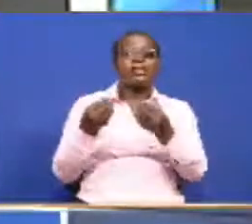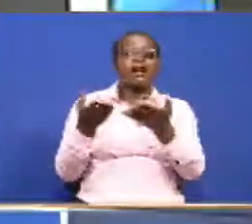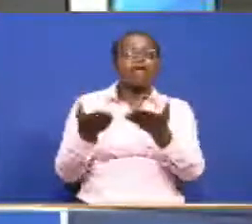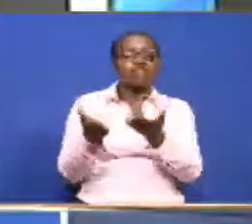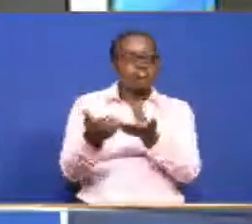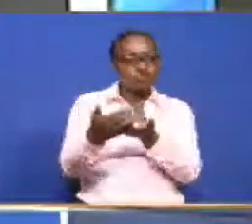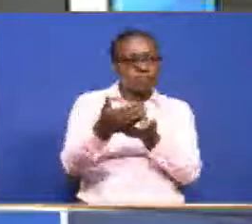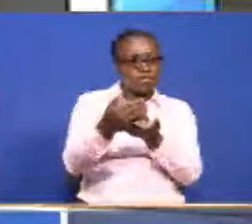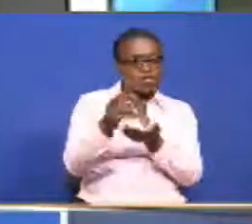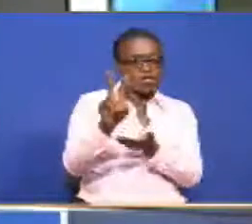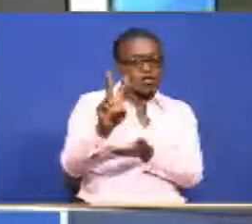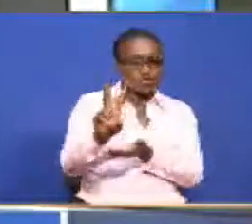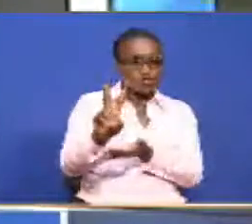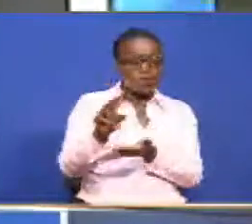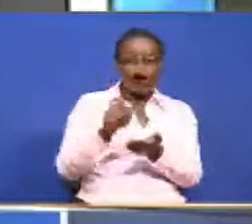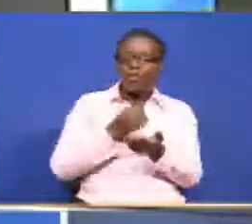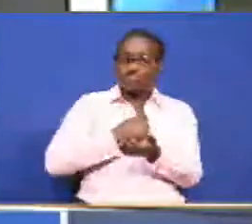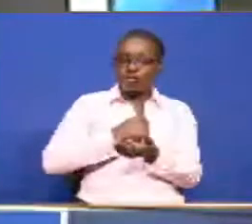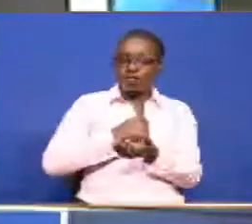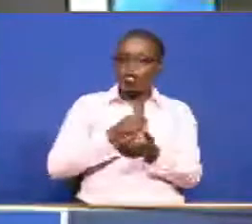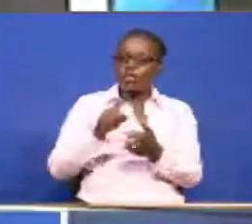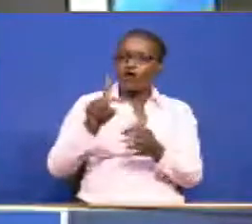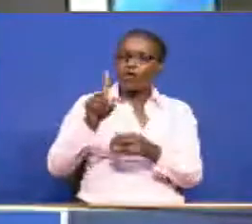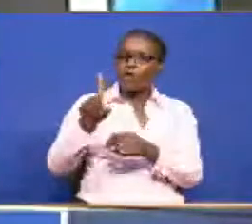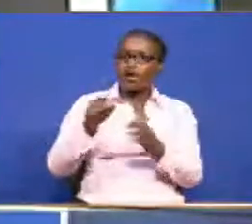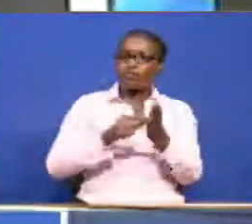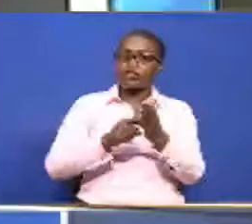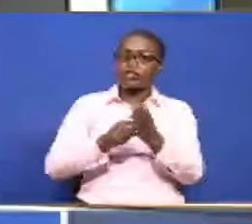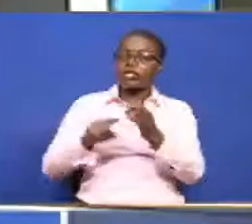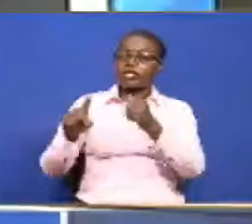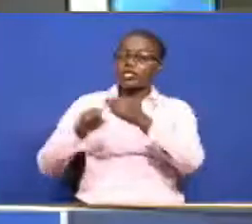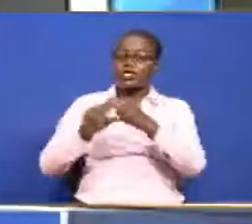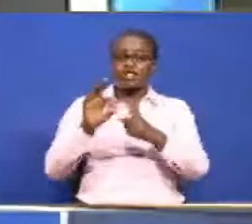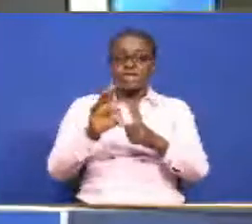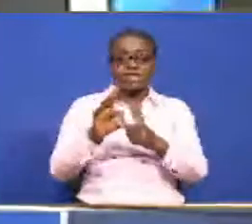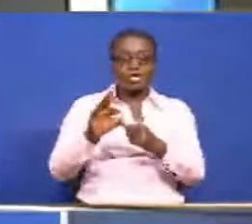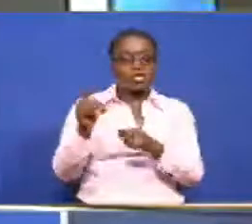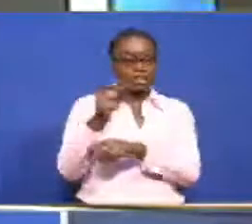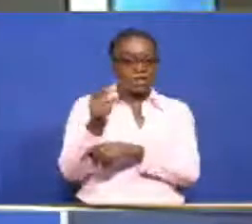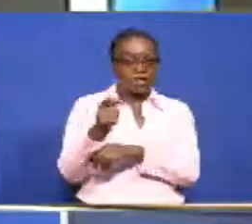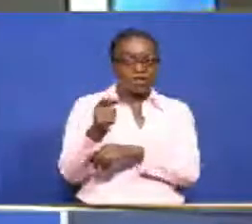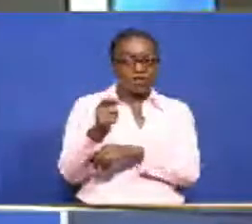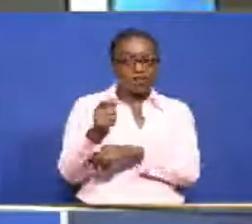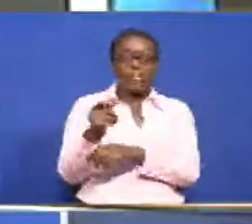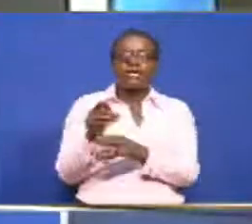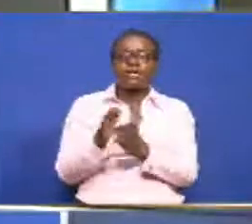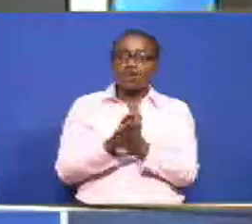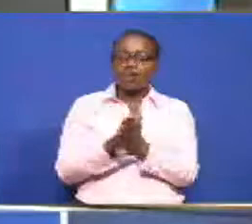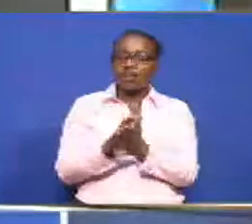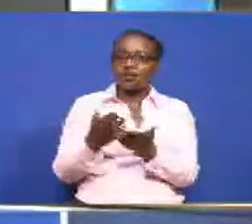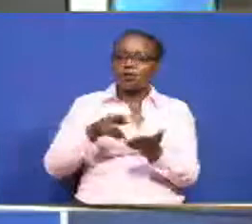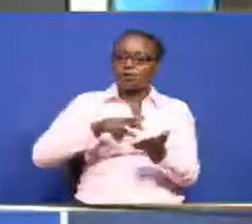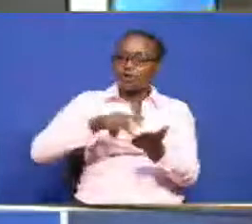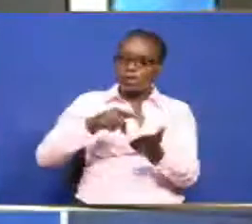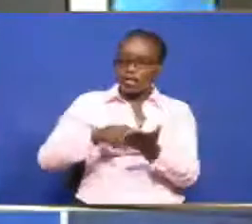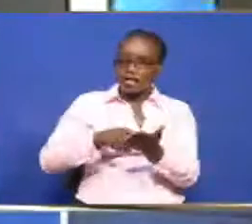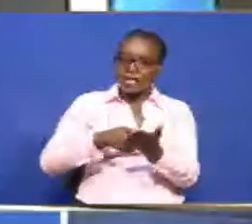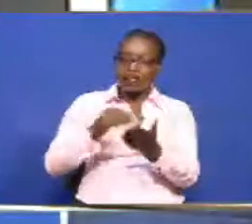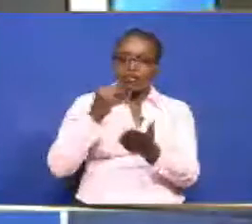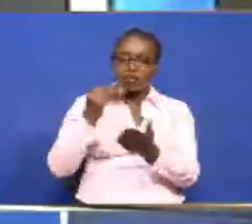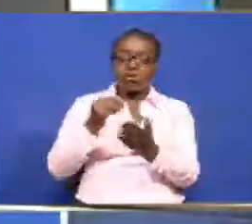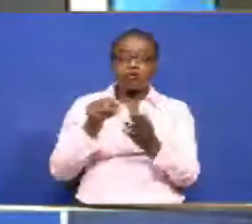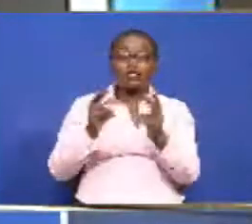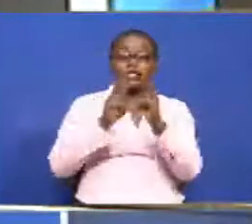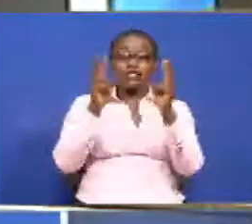shilingi trilioni 1.63. Matumizi ya fedha za kimaendeleo pamoja na miradi inayofadhiliwa na washirika wa kigeni